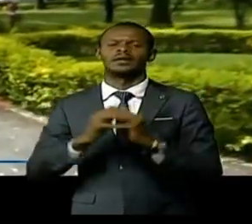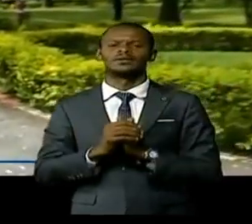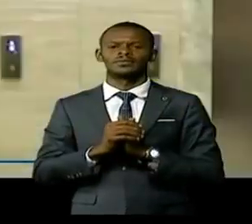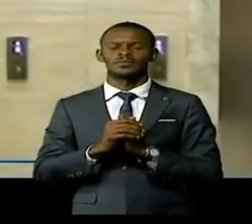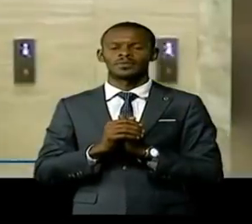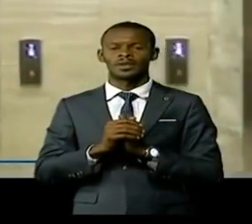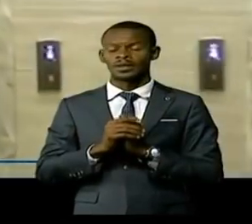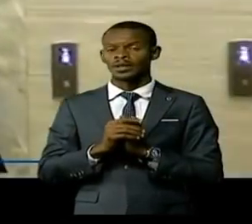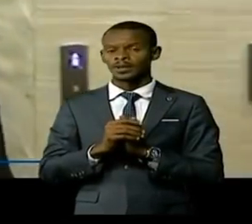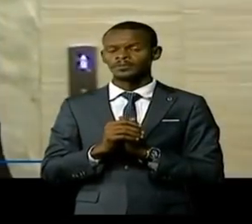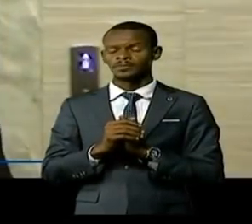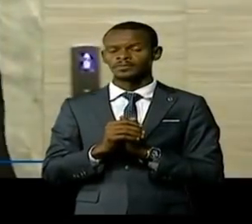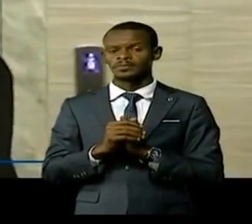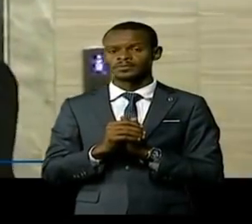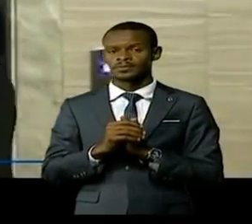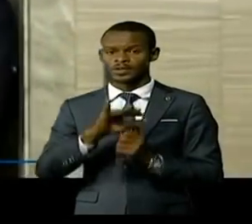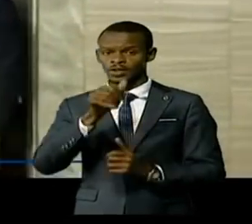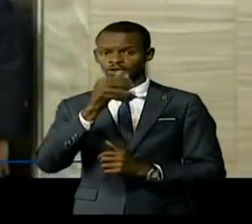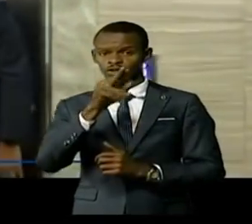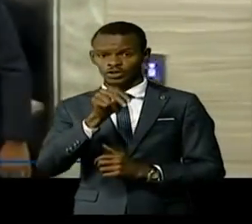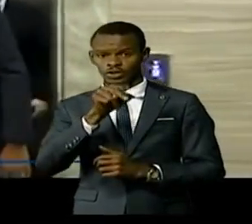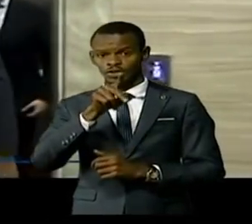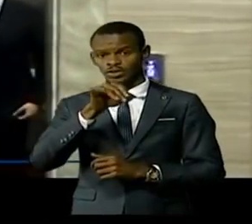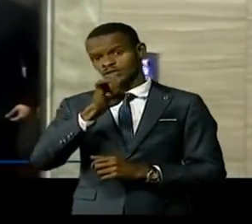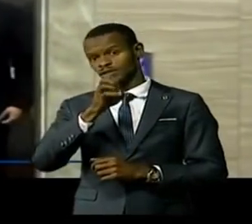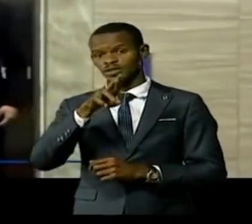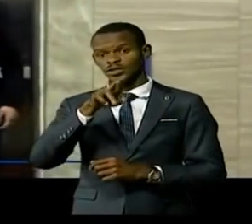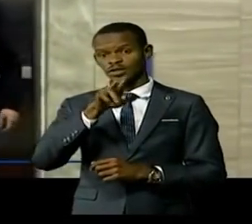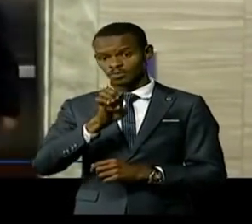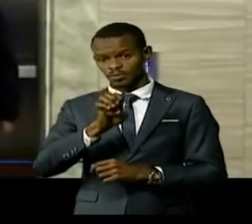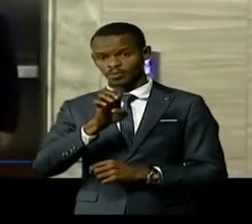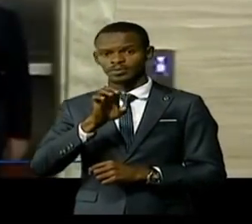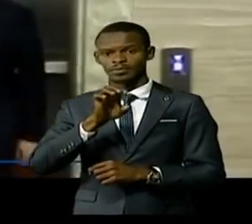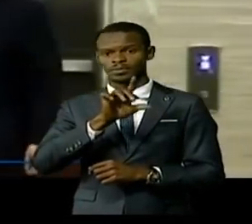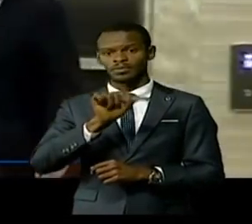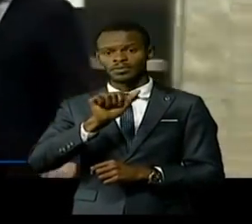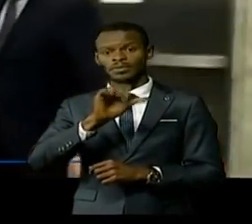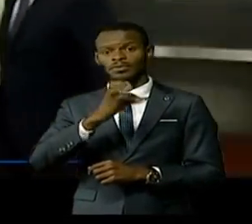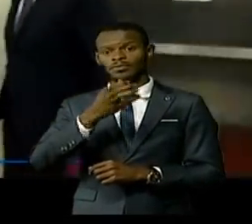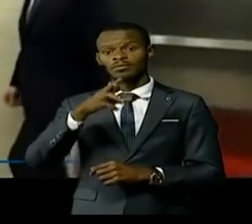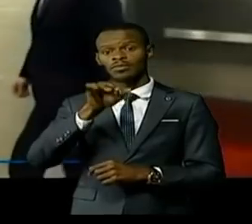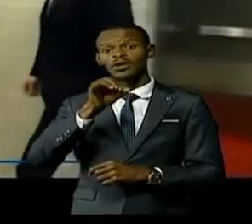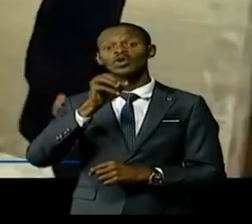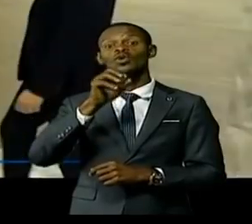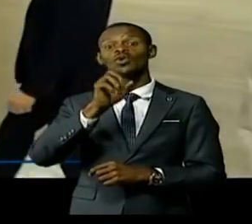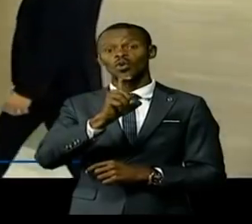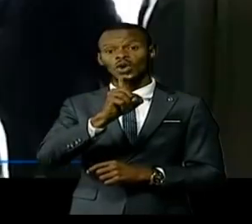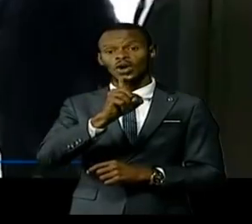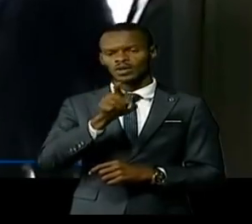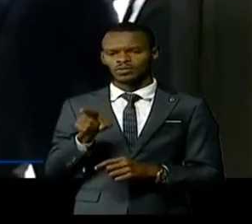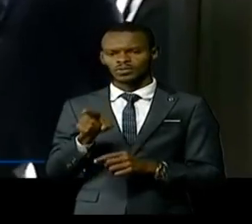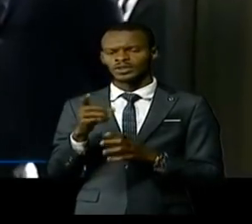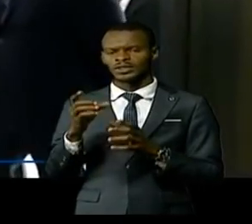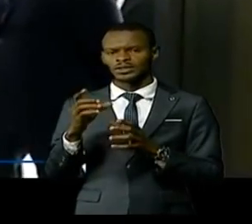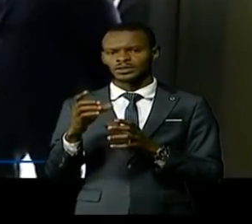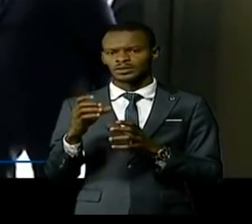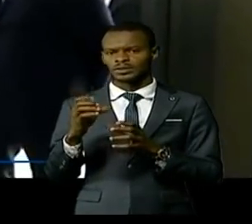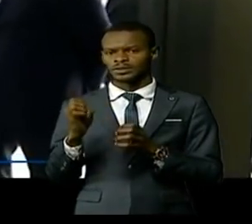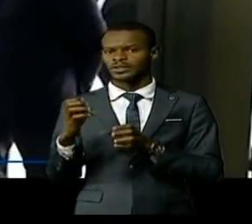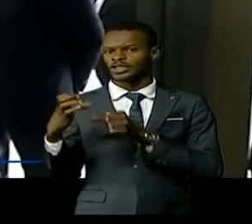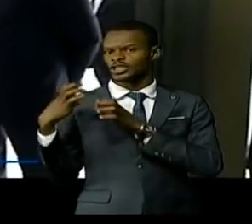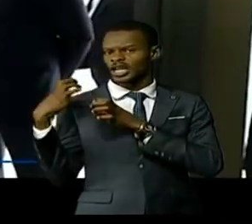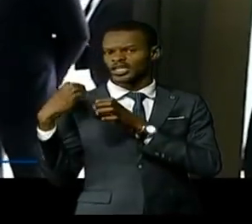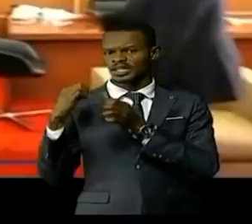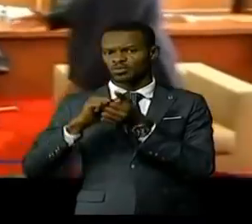où Jean-Pierre Lacroix était au chevet des déplacés, le numéro 2 des Nations Unies chargé des opérations de maintien de la paix à